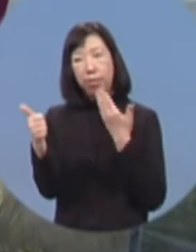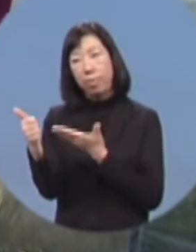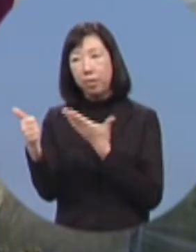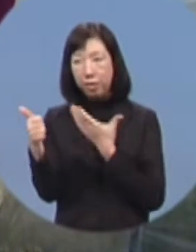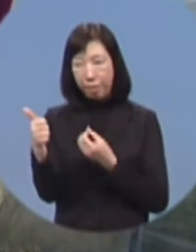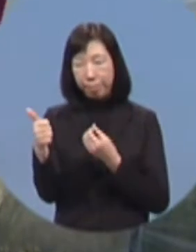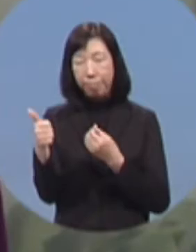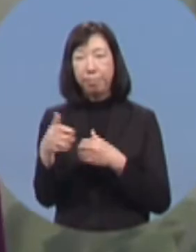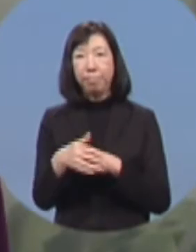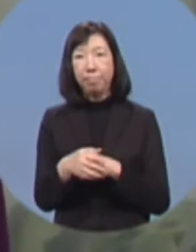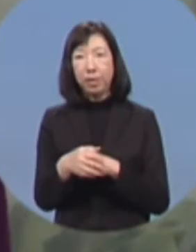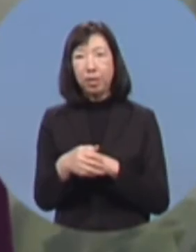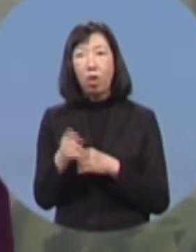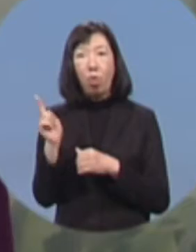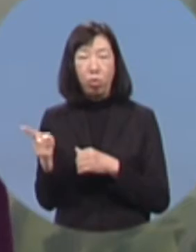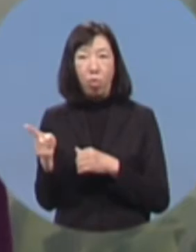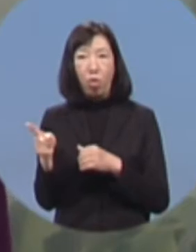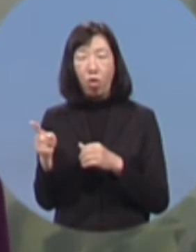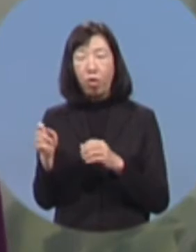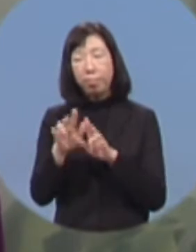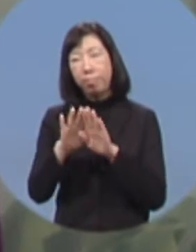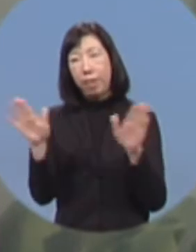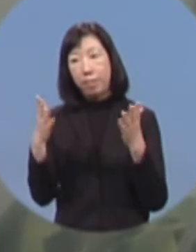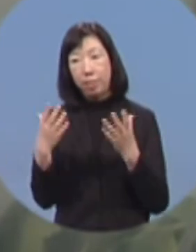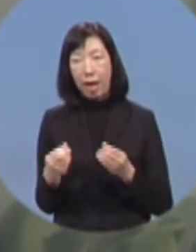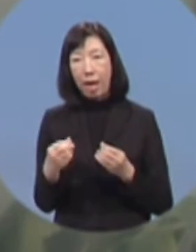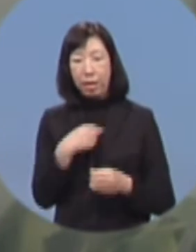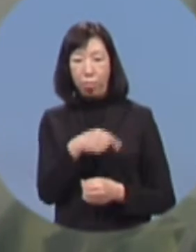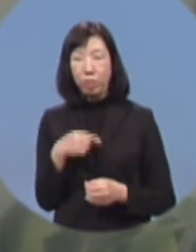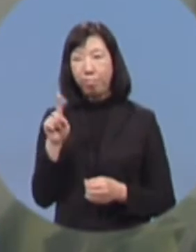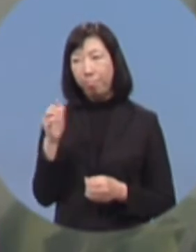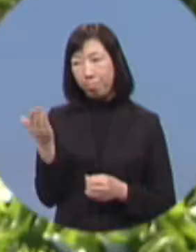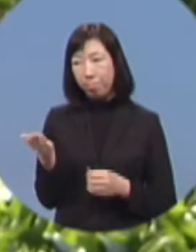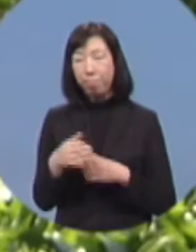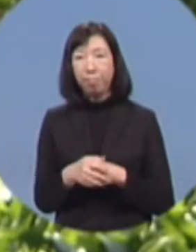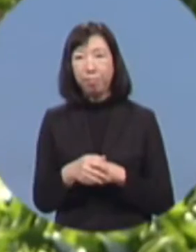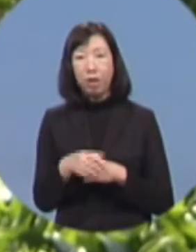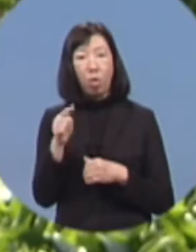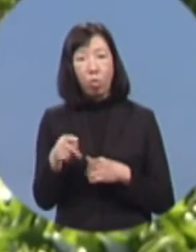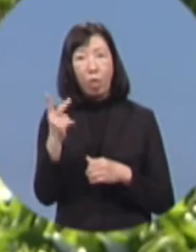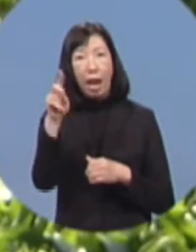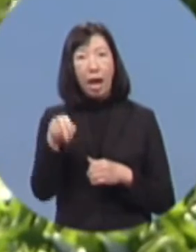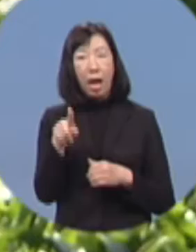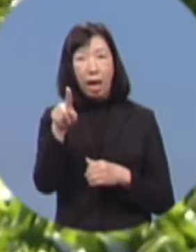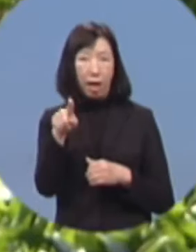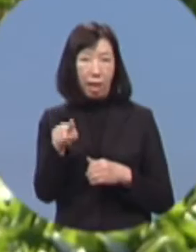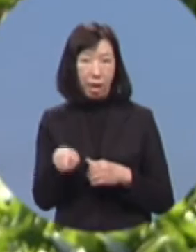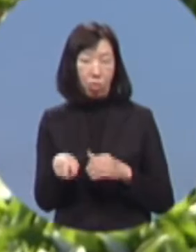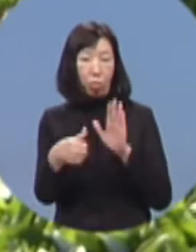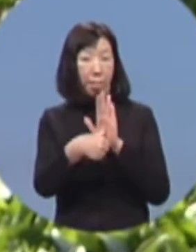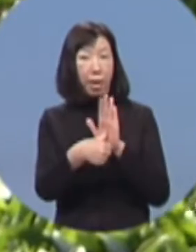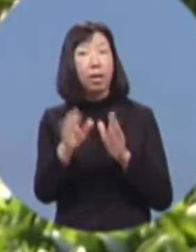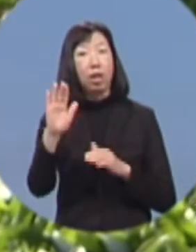話を伺いました。 ブリリアントベルがデビューしましたが、お気持ちいかがですか？ このカラーの名前